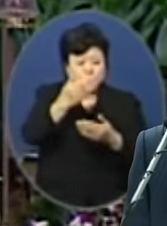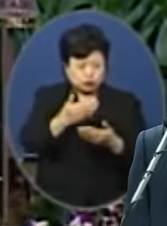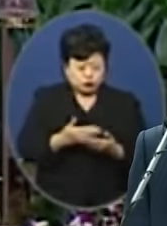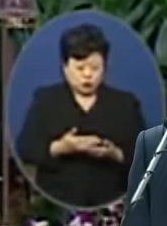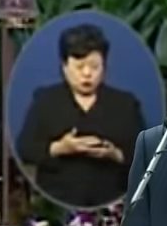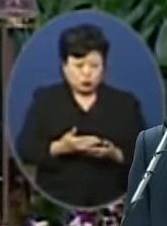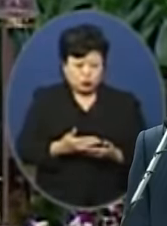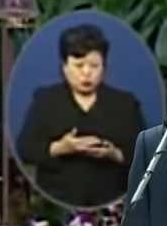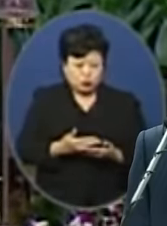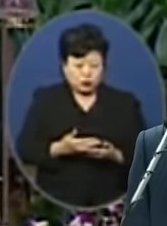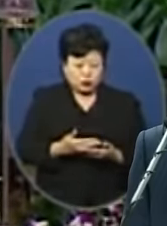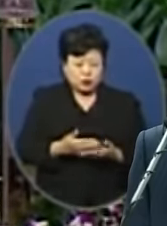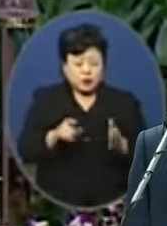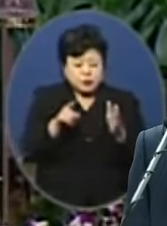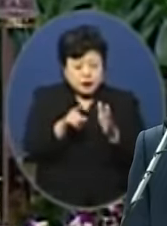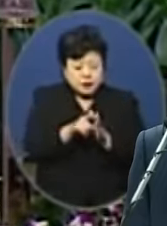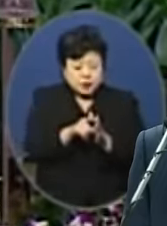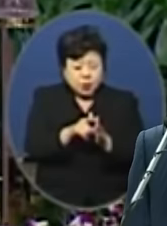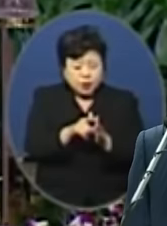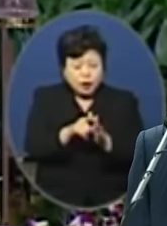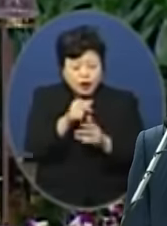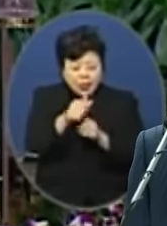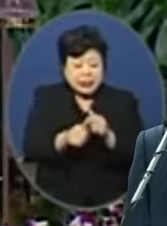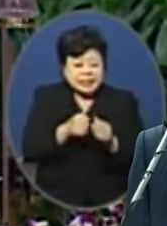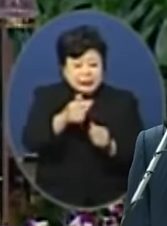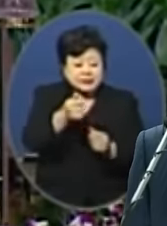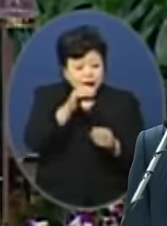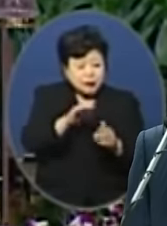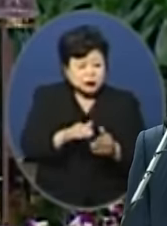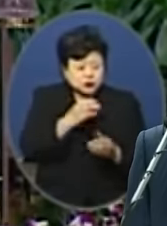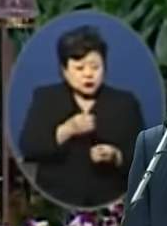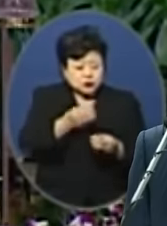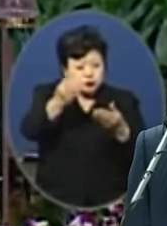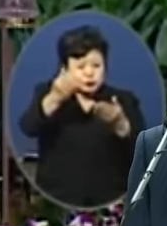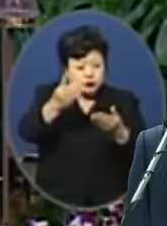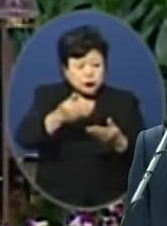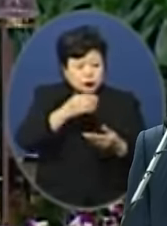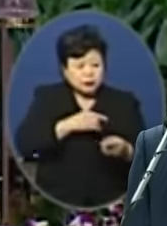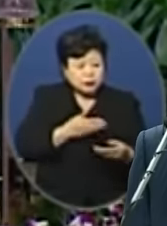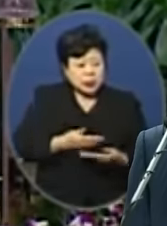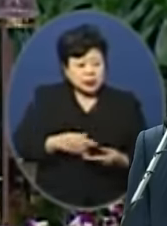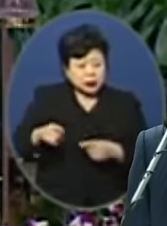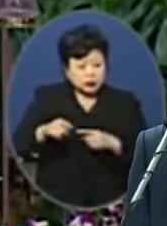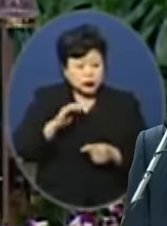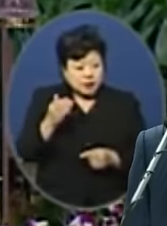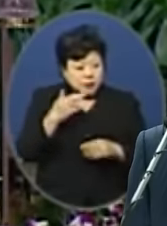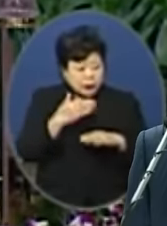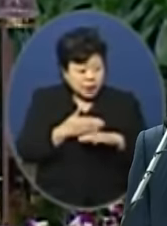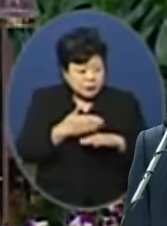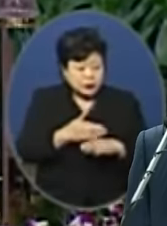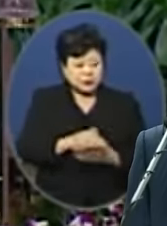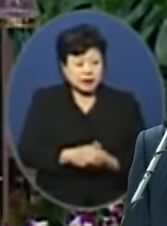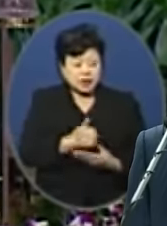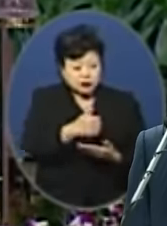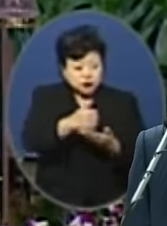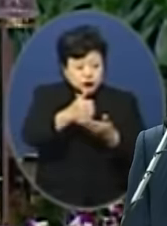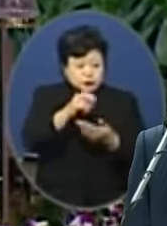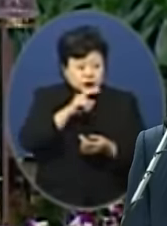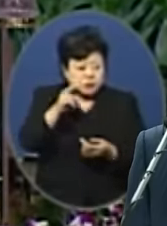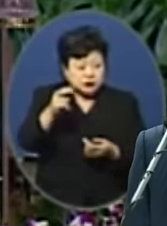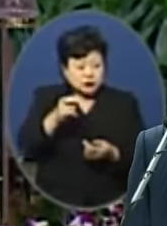불러주셔서 믿음으로 하나님의 예배하신 축복을 받아 누리게 됨을 감사합니다. 주님이